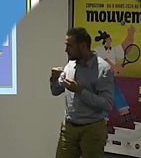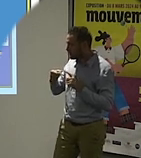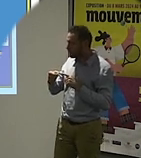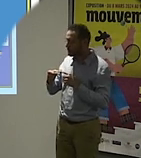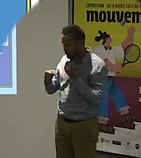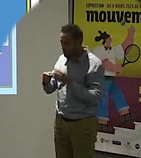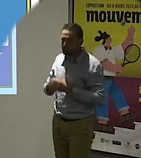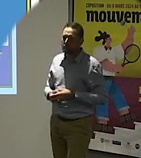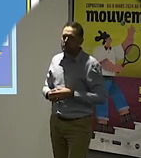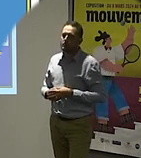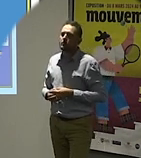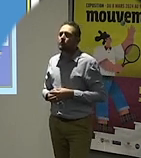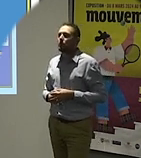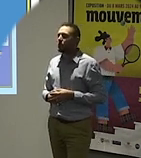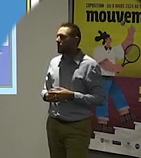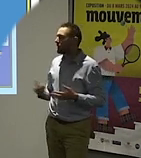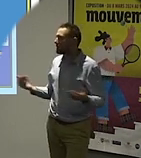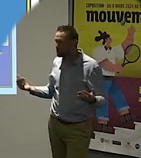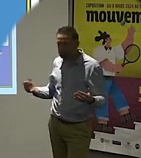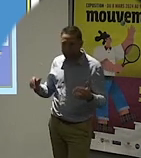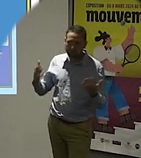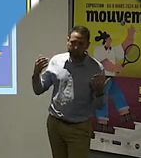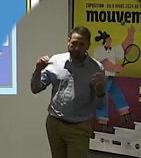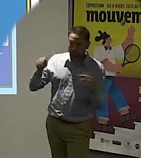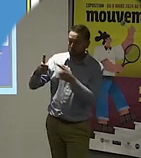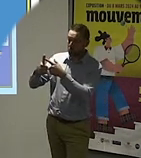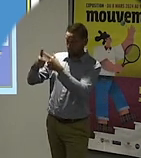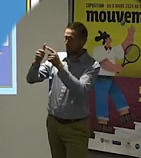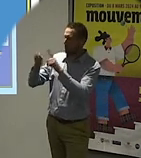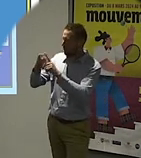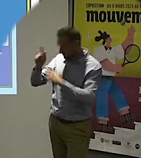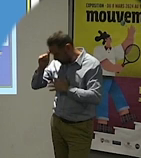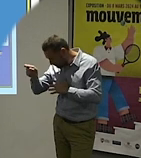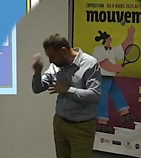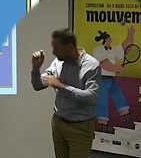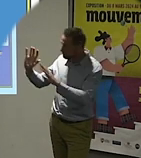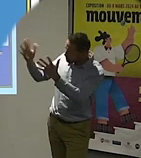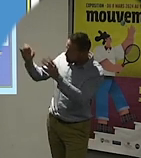Donc c'est bon. Déjà, tout d'abord, moi, je voudrais féliciter aussi Chantal parce qu'effectivement,